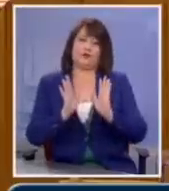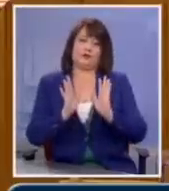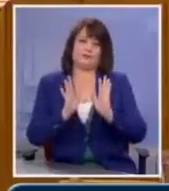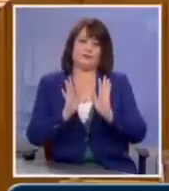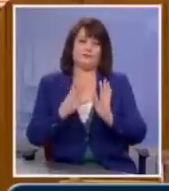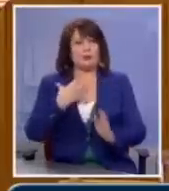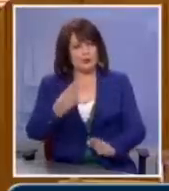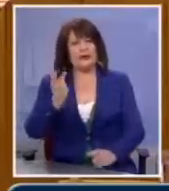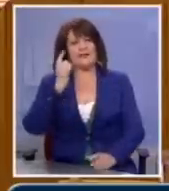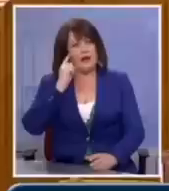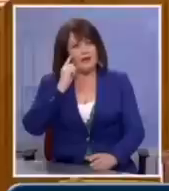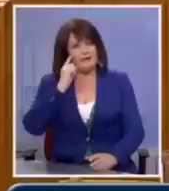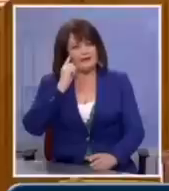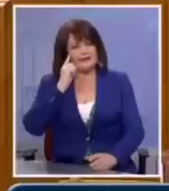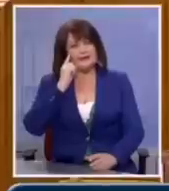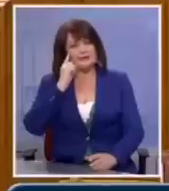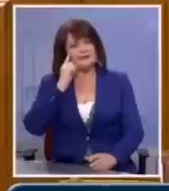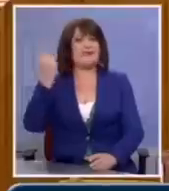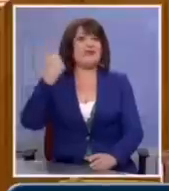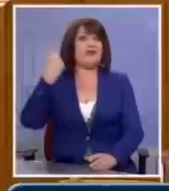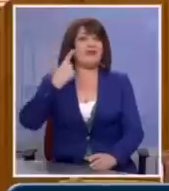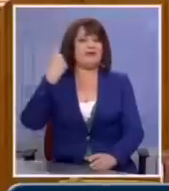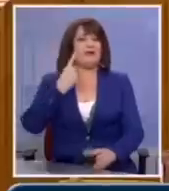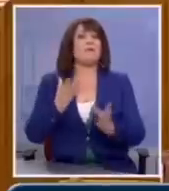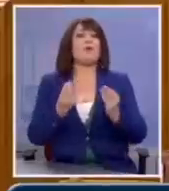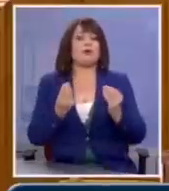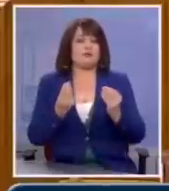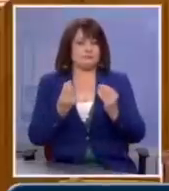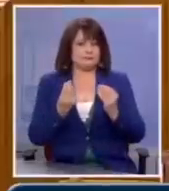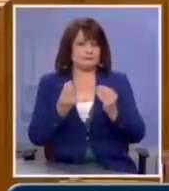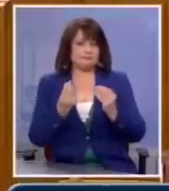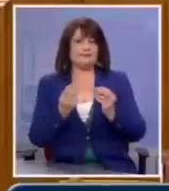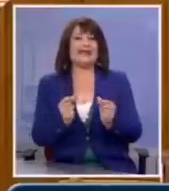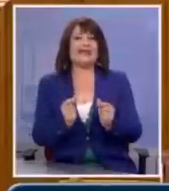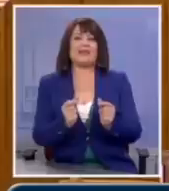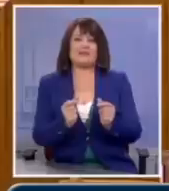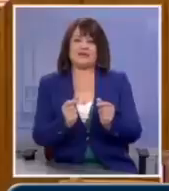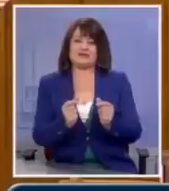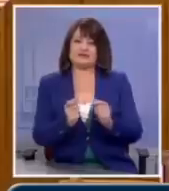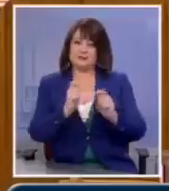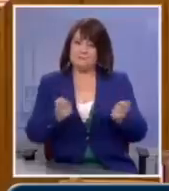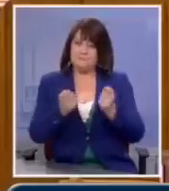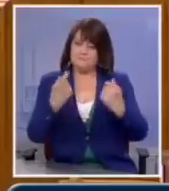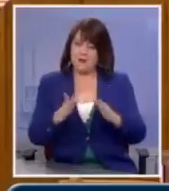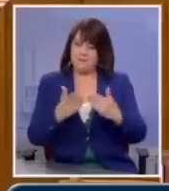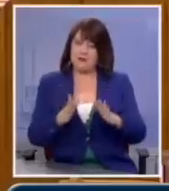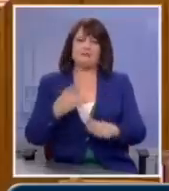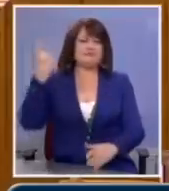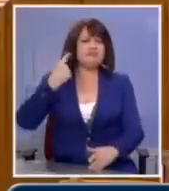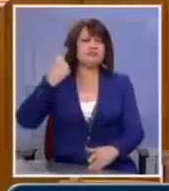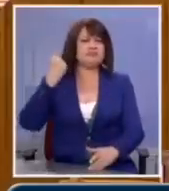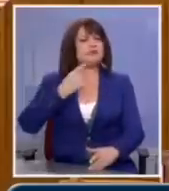θα έχετε καταλάβει, έχουμε δεχτεί μεγάλη κριτική για τις ρυθμίσεις που έχουμε κάνει, διότι